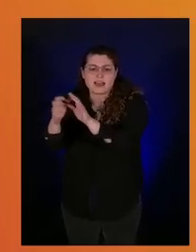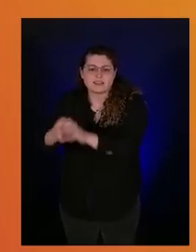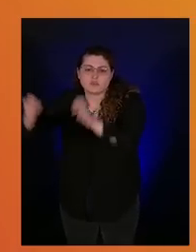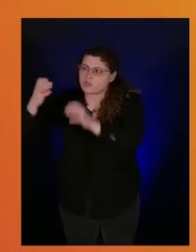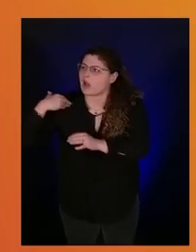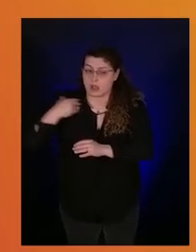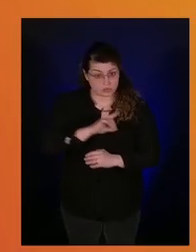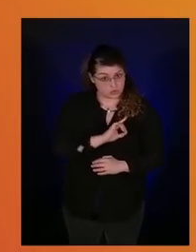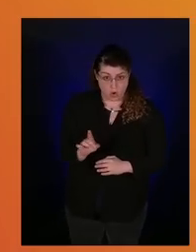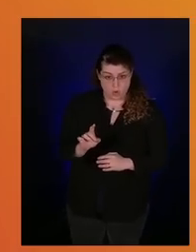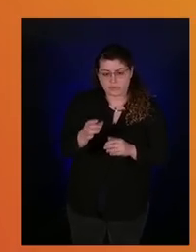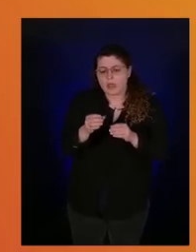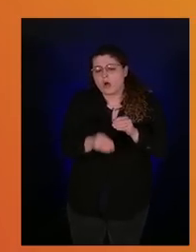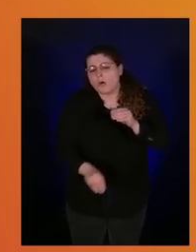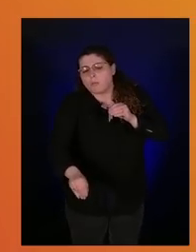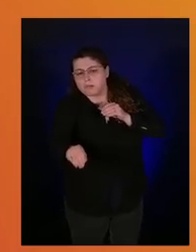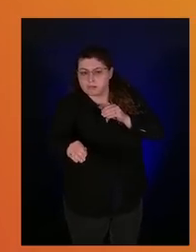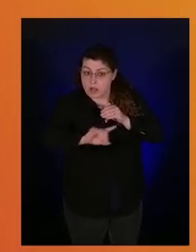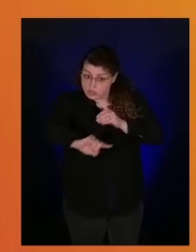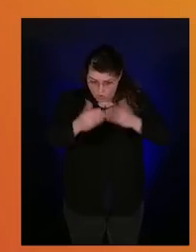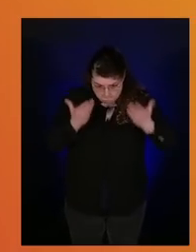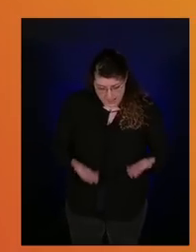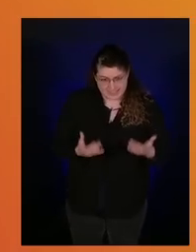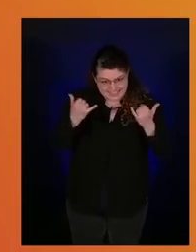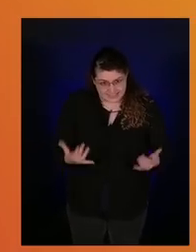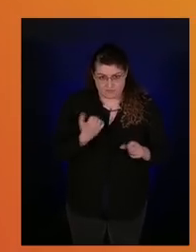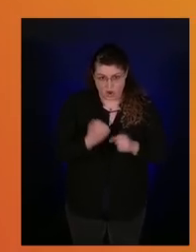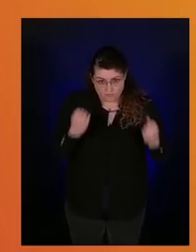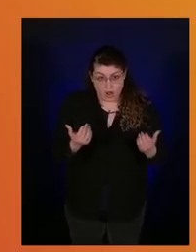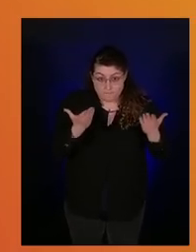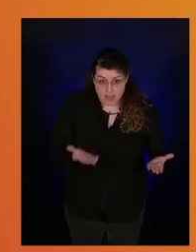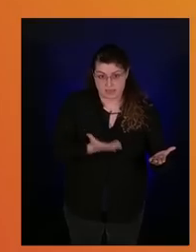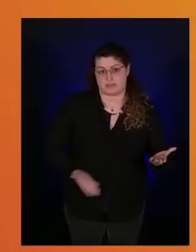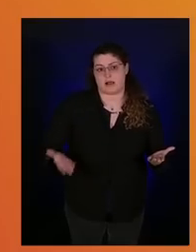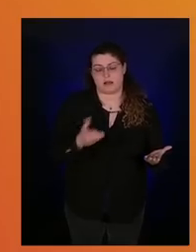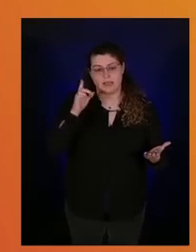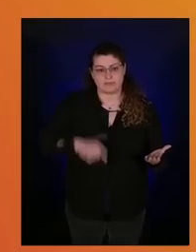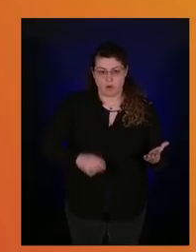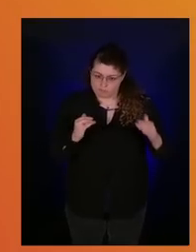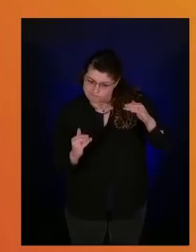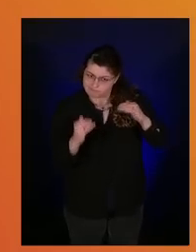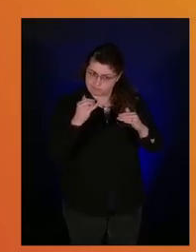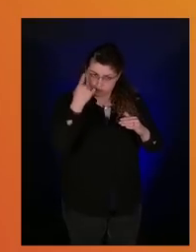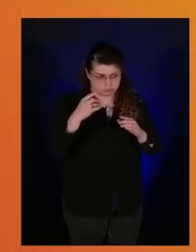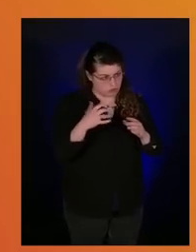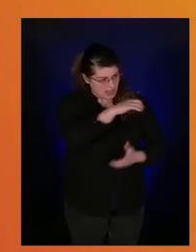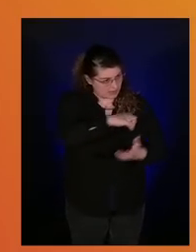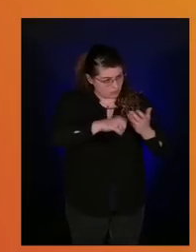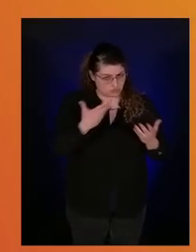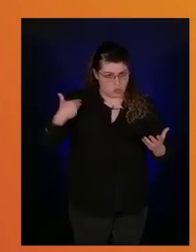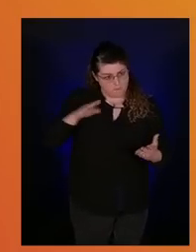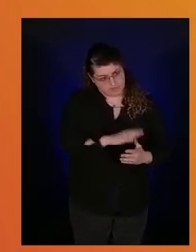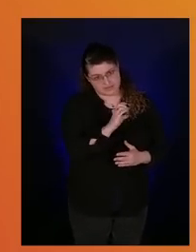un demain très lointain, alors que notre force est ici et maintenant. Nous devons être à la hauteur des origines révolutionnaires de notre